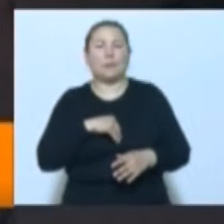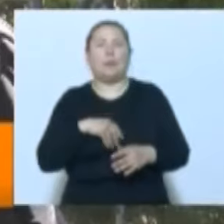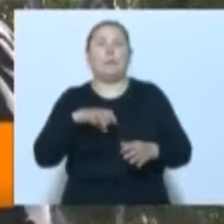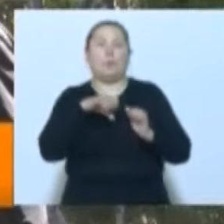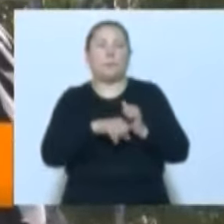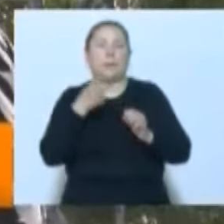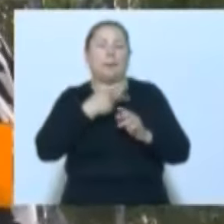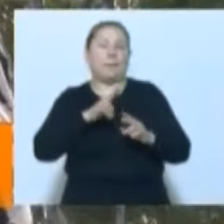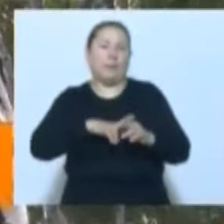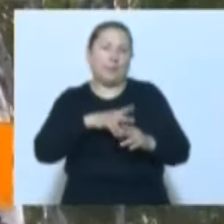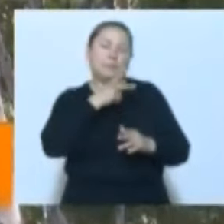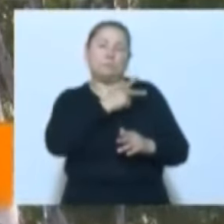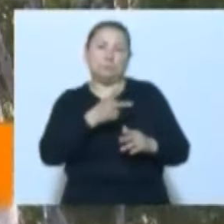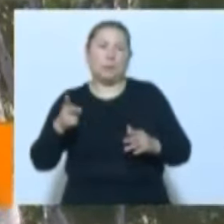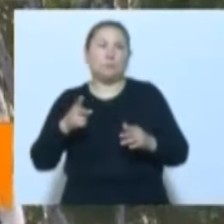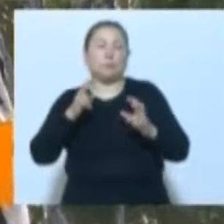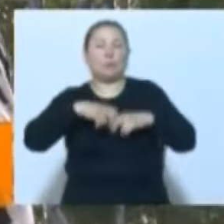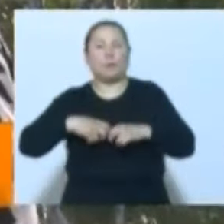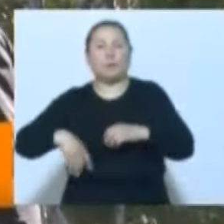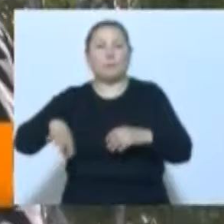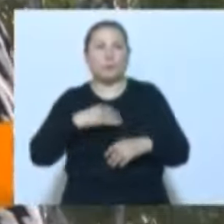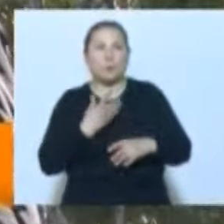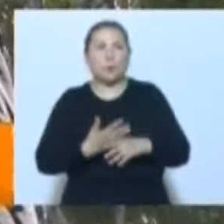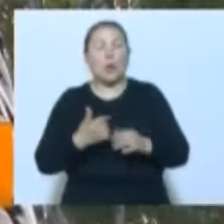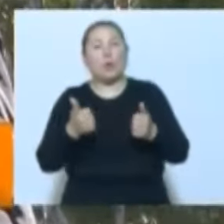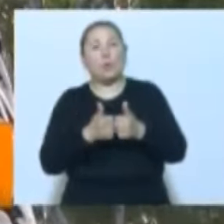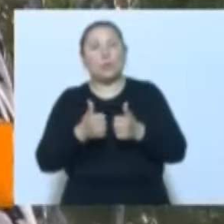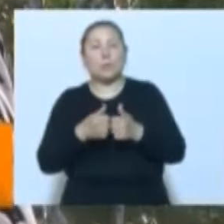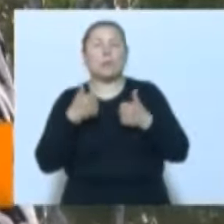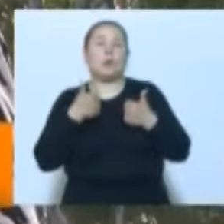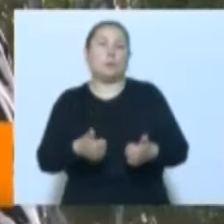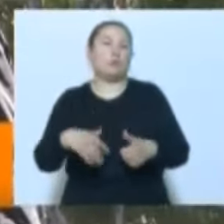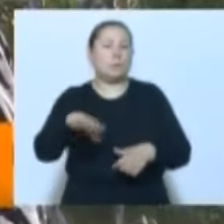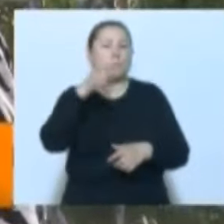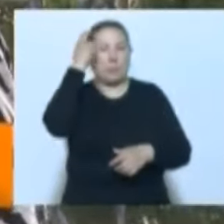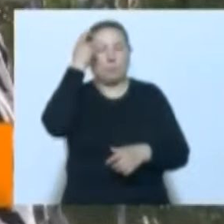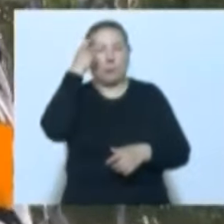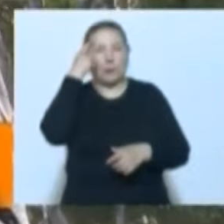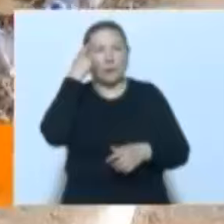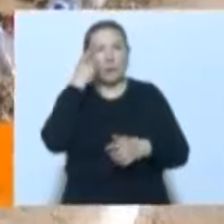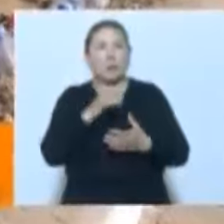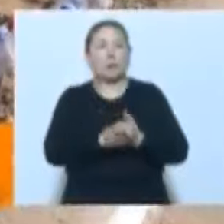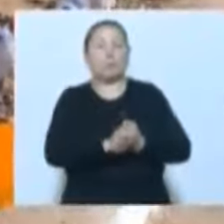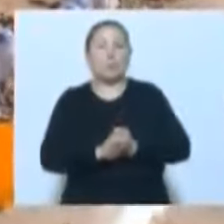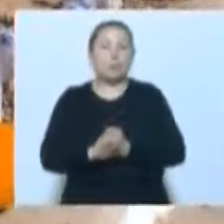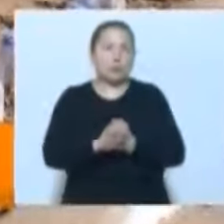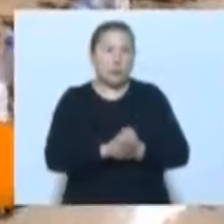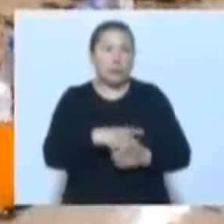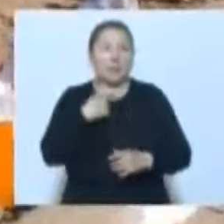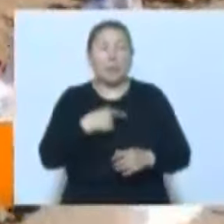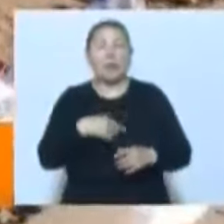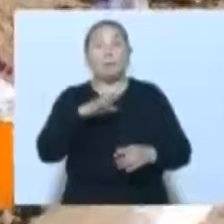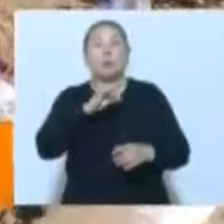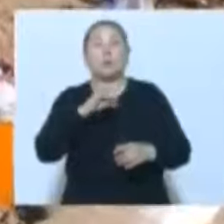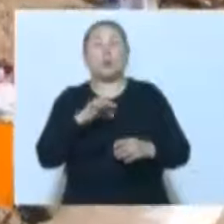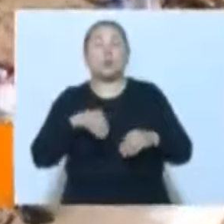я. Бәрі екен жақсы ғой. Бір кеп. Көршілерінде күшті жақсы көршілер. Ауызбышылы күшті. Базаргүлеже